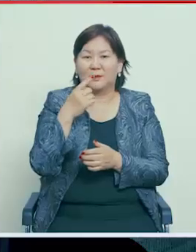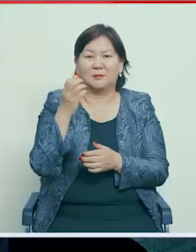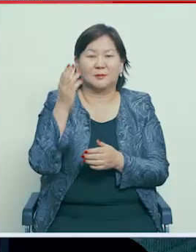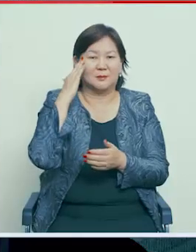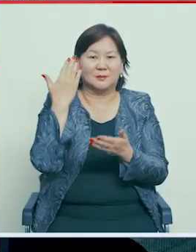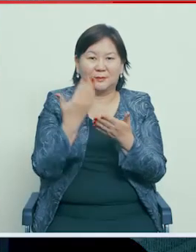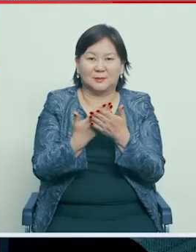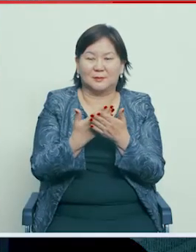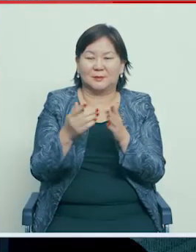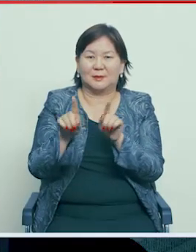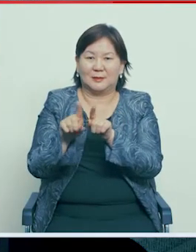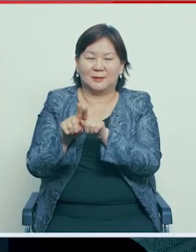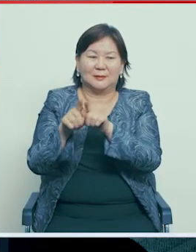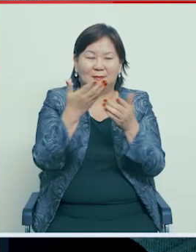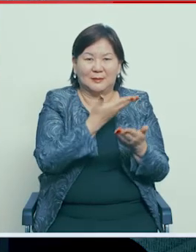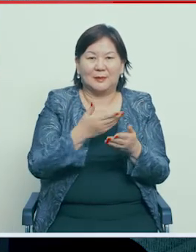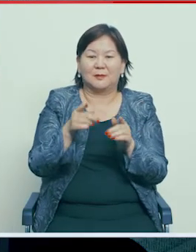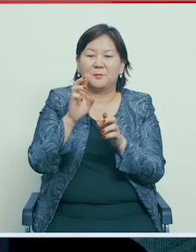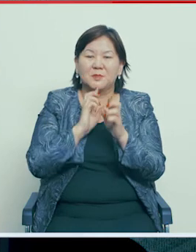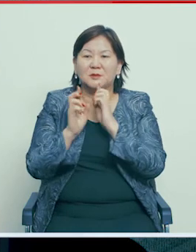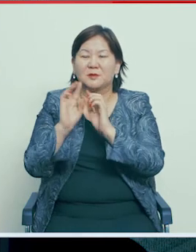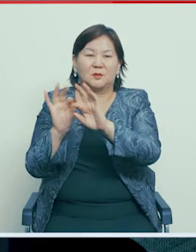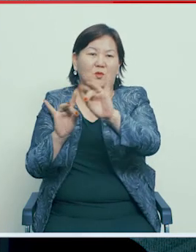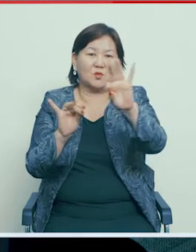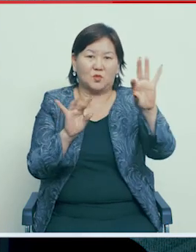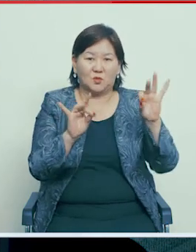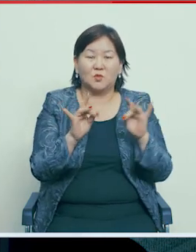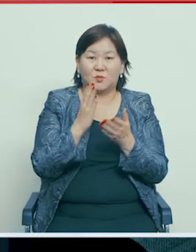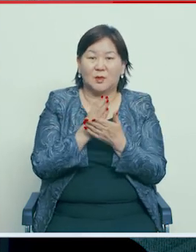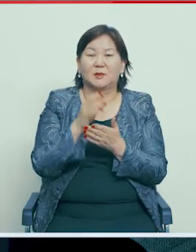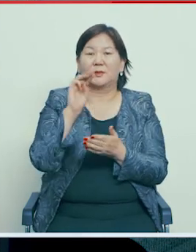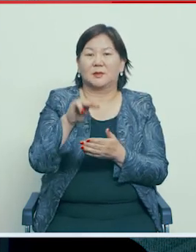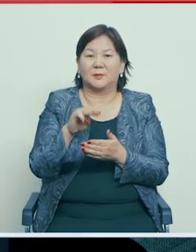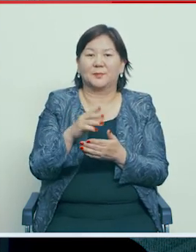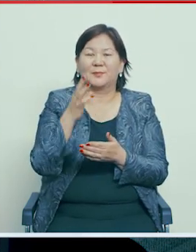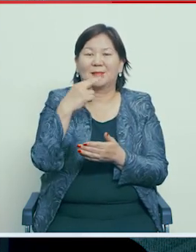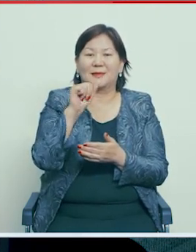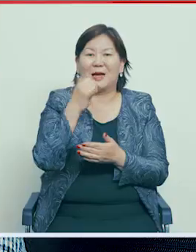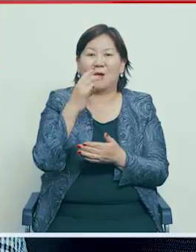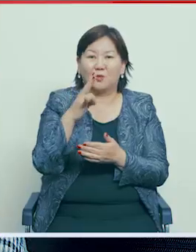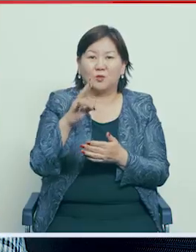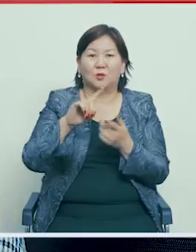санал бүдөөрөнтэй нэгтэй байна. Үнэхээр л одоо бэрхшээл болгон өөрийнхөө асуудлыг давуулдаг тий. Тэгээд даунтаа